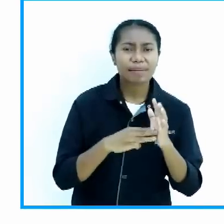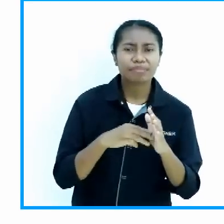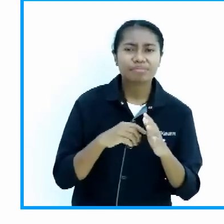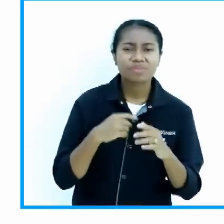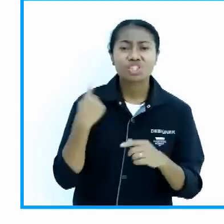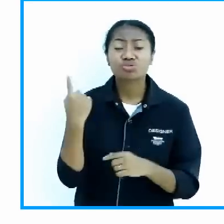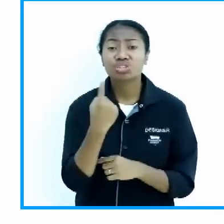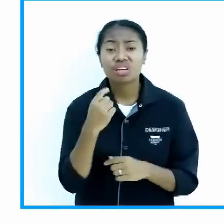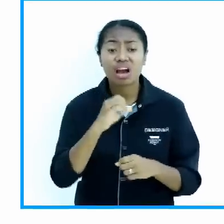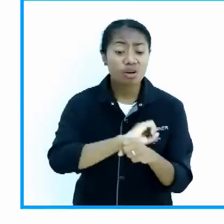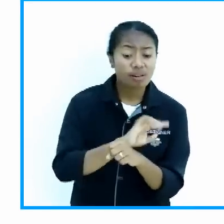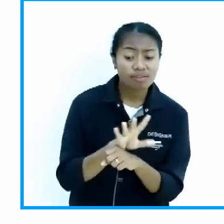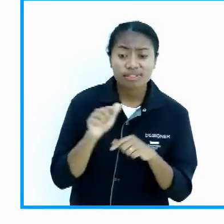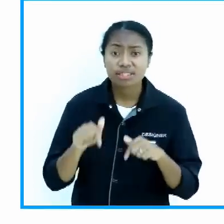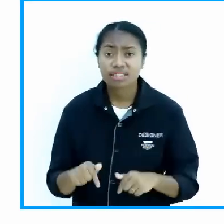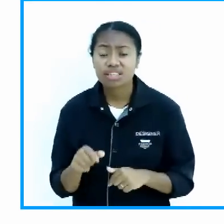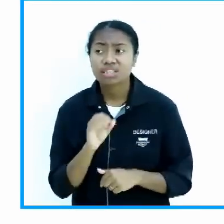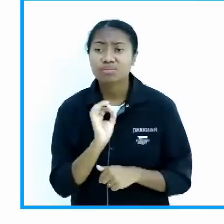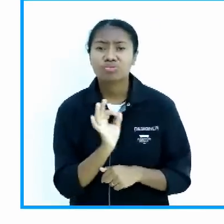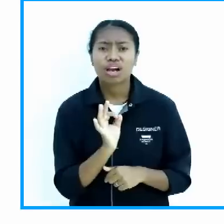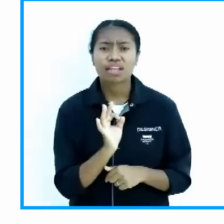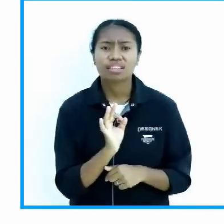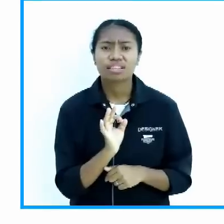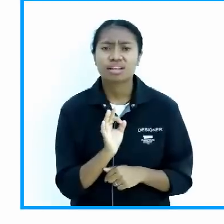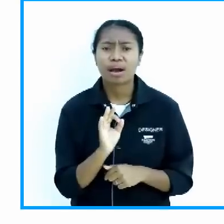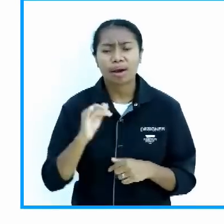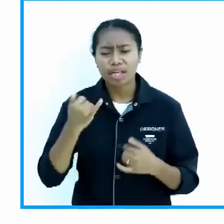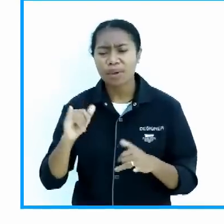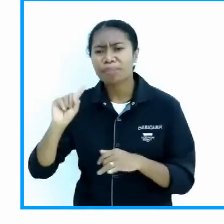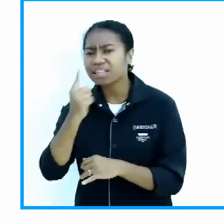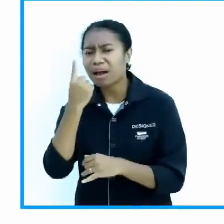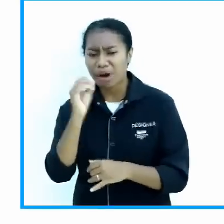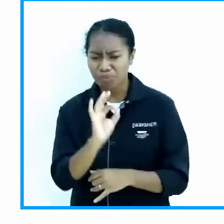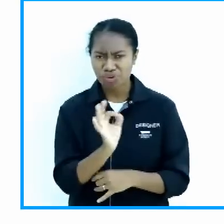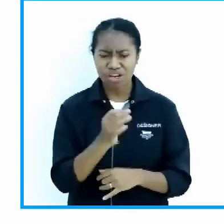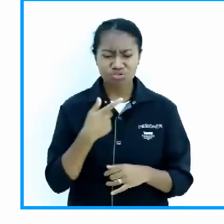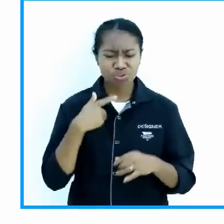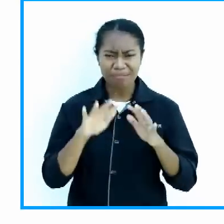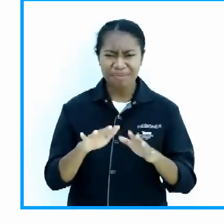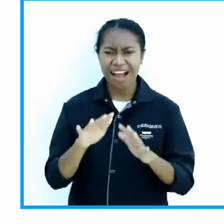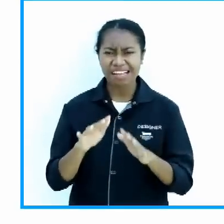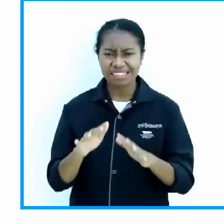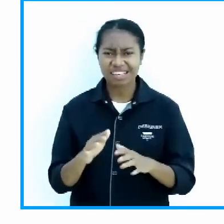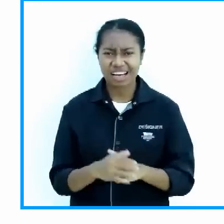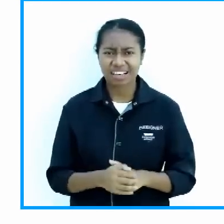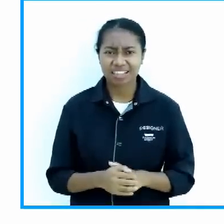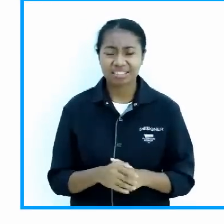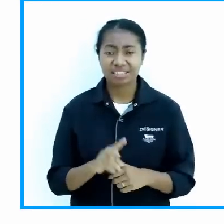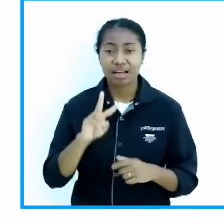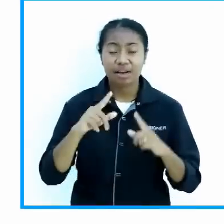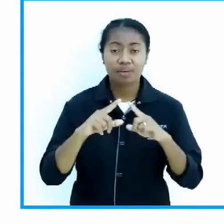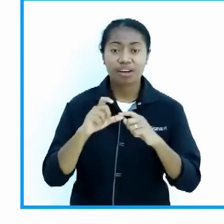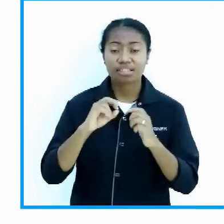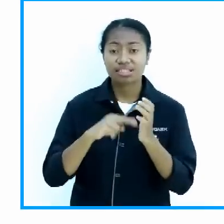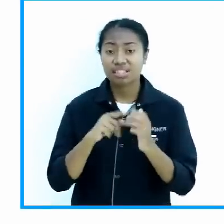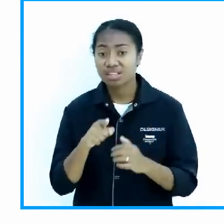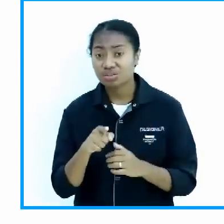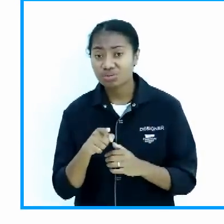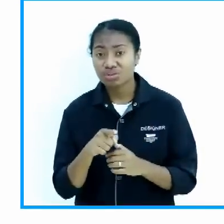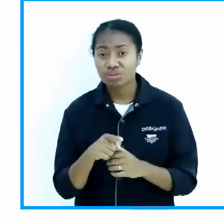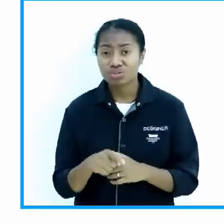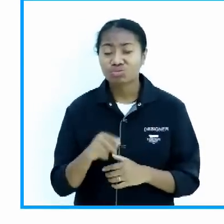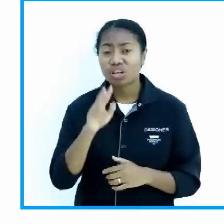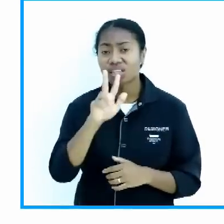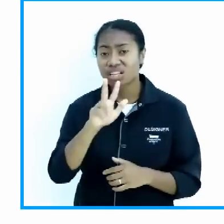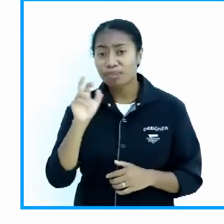Yang saya tidak mengerti kenapa baru sekarang orang heboh vaksin itu ada aneh-anehnya. Padahal sudah 30 jenis vaksin berjalan di dunia,